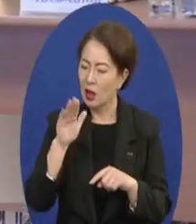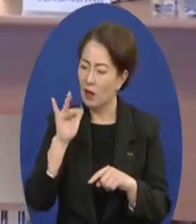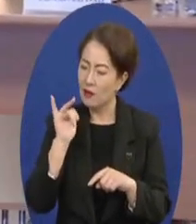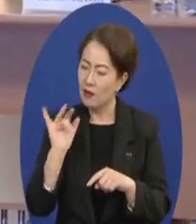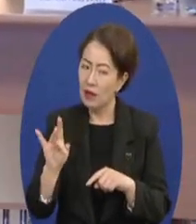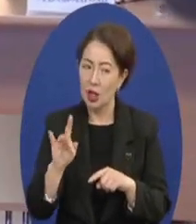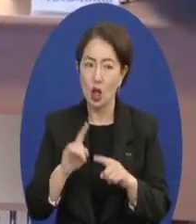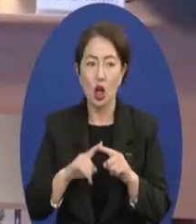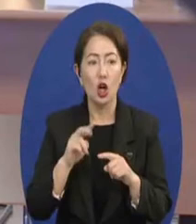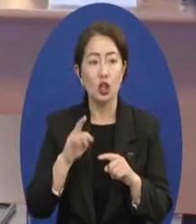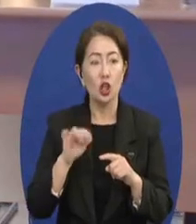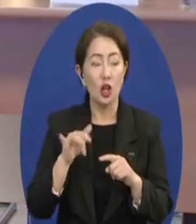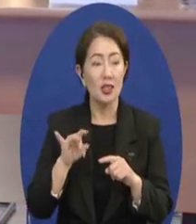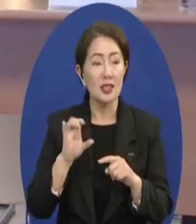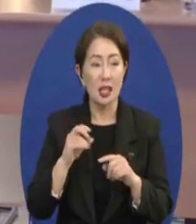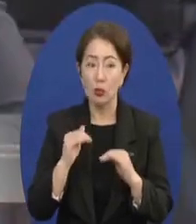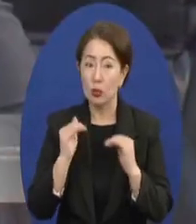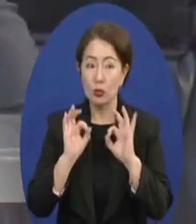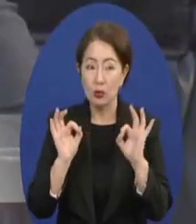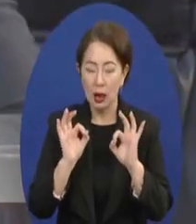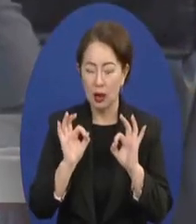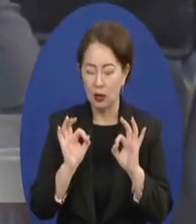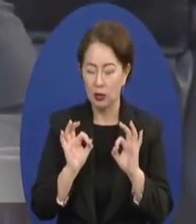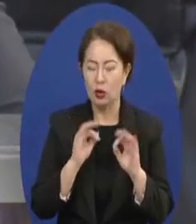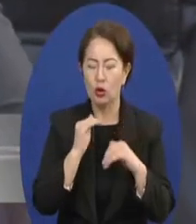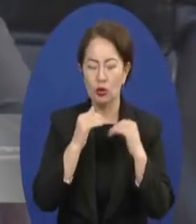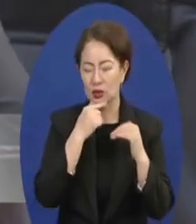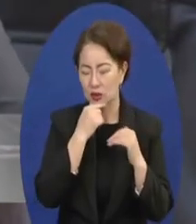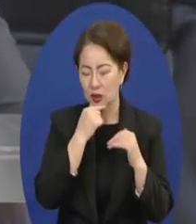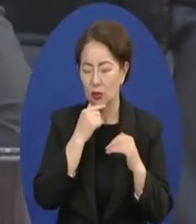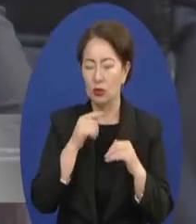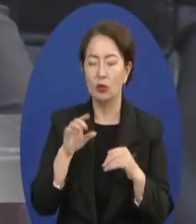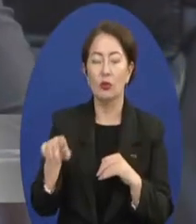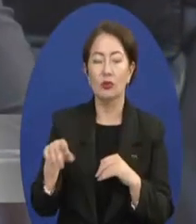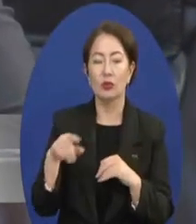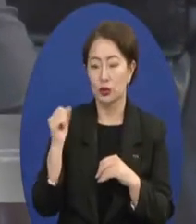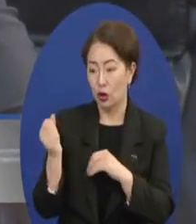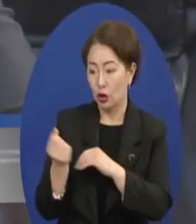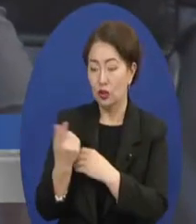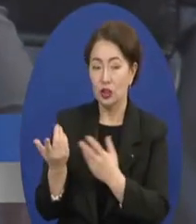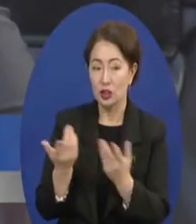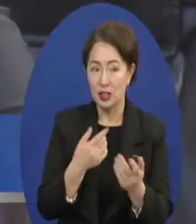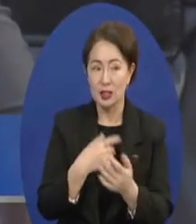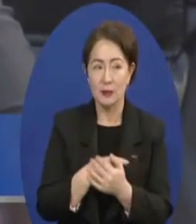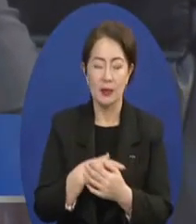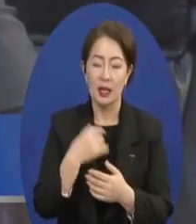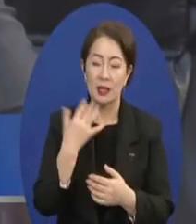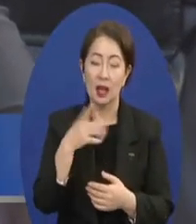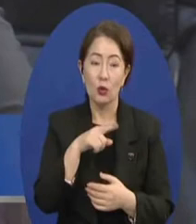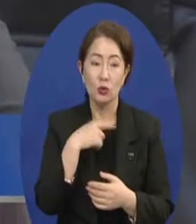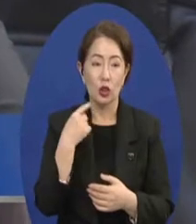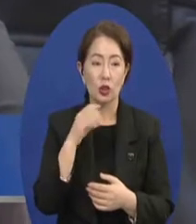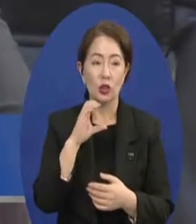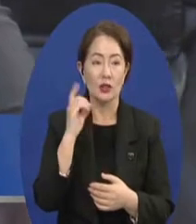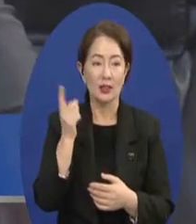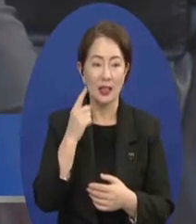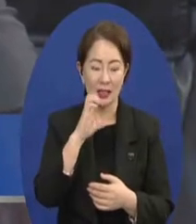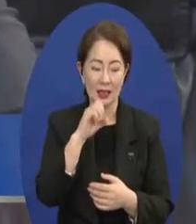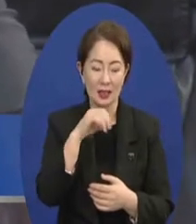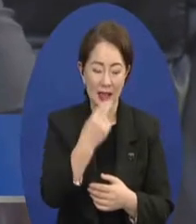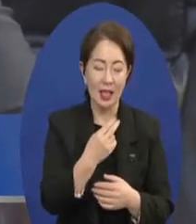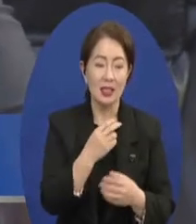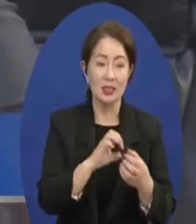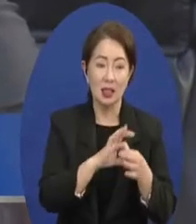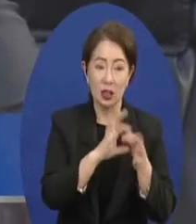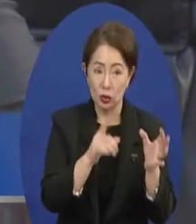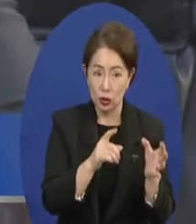Монгол улс хөгжихгүйг ерөнхий сайд онцоллоо. 5-7 цахилгаан станц зэрэгчл одоо хөдлөн тийм ээ 5-7 цахилгаан станц хөдлөн. За